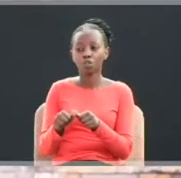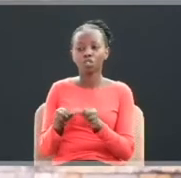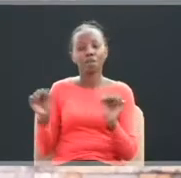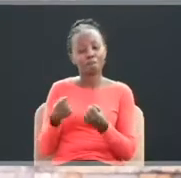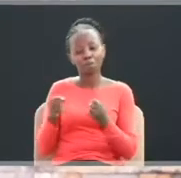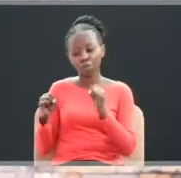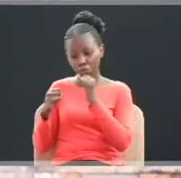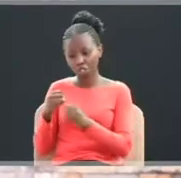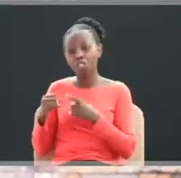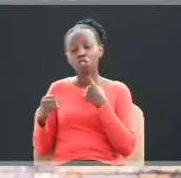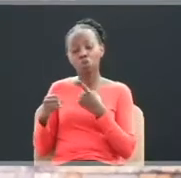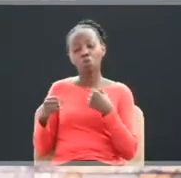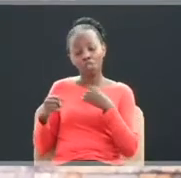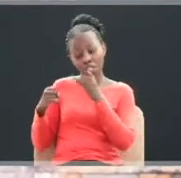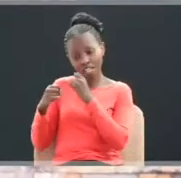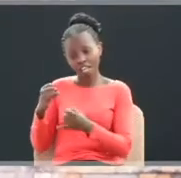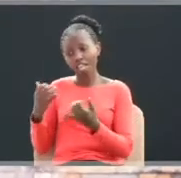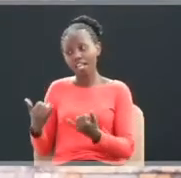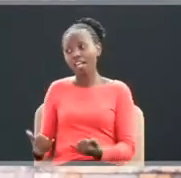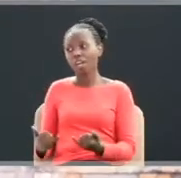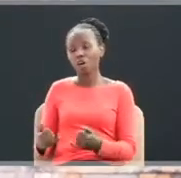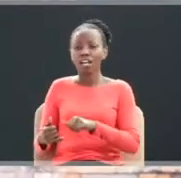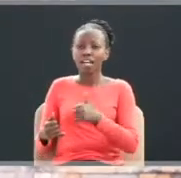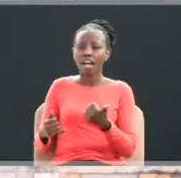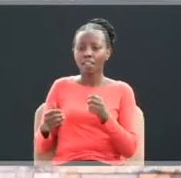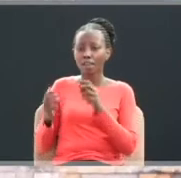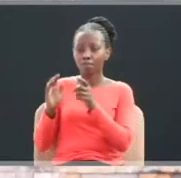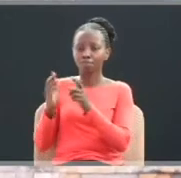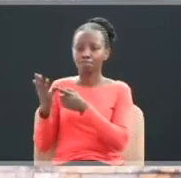Hatutamaliza. Hebu nimalize point hizo zingine kwa kukupa maandiko.